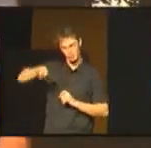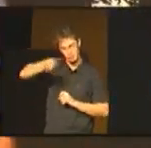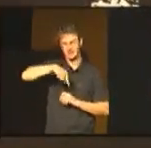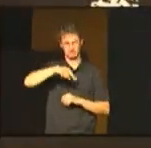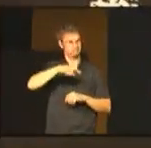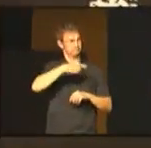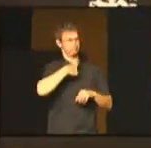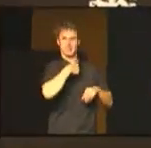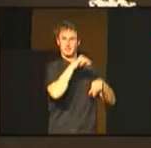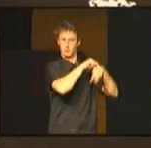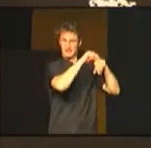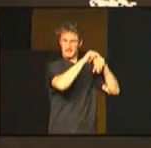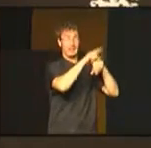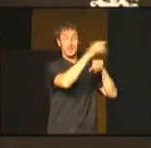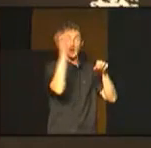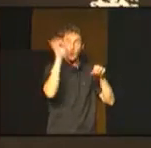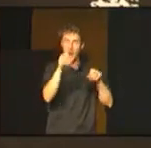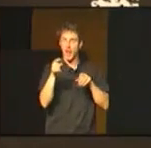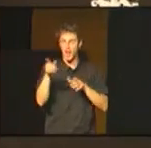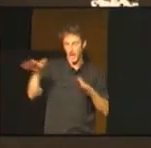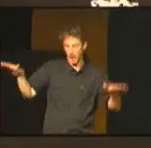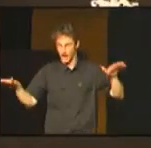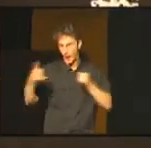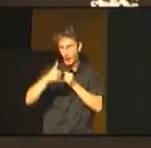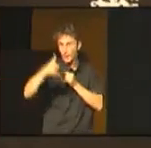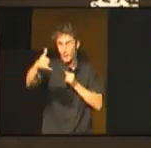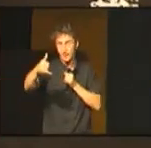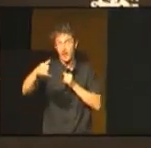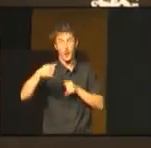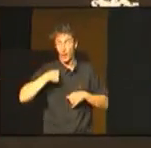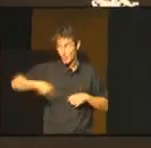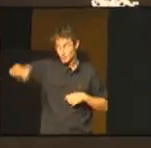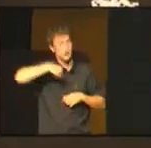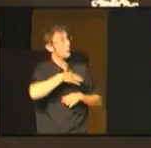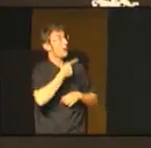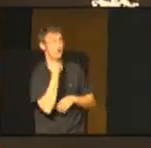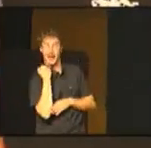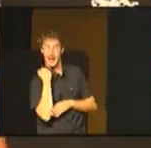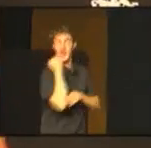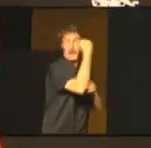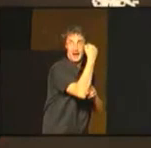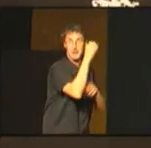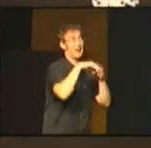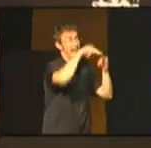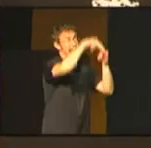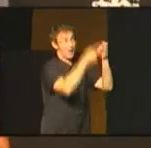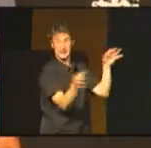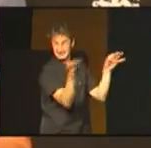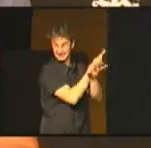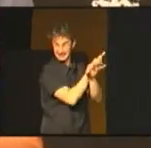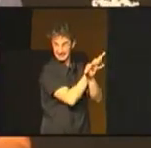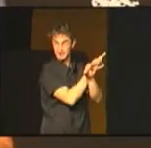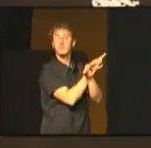polítics són a la corda fluixa i, com que volem que arribin a l'altre costat sense caure,